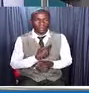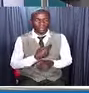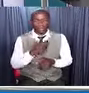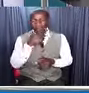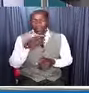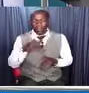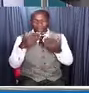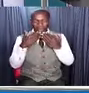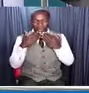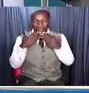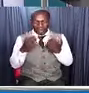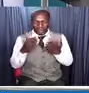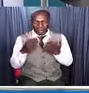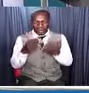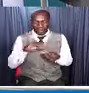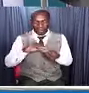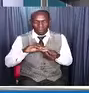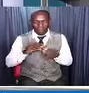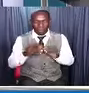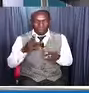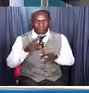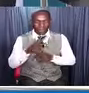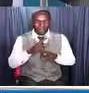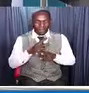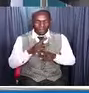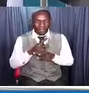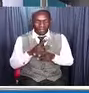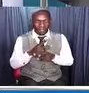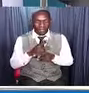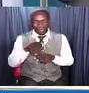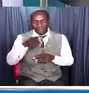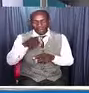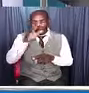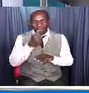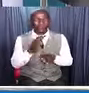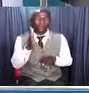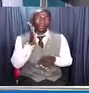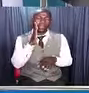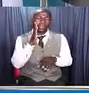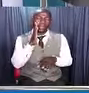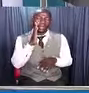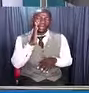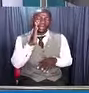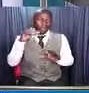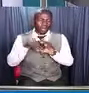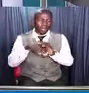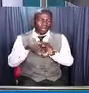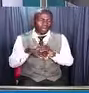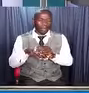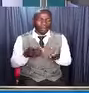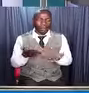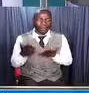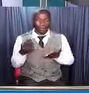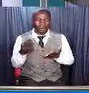Baba ninakushukuru Mwenyezi Muumba mbingu na nchi. Mungu wa mama mwanzilishi ndani ya mtumishi